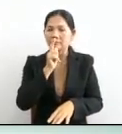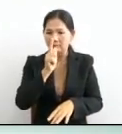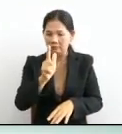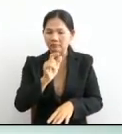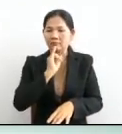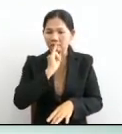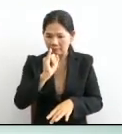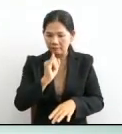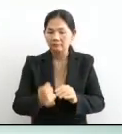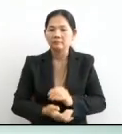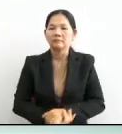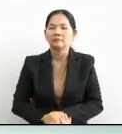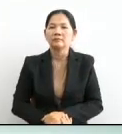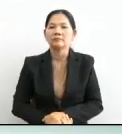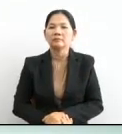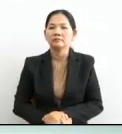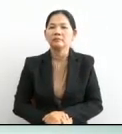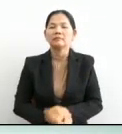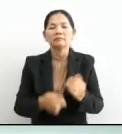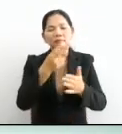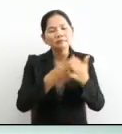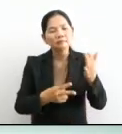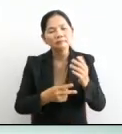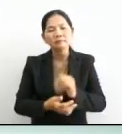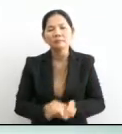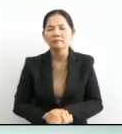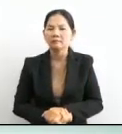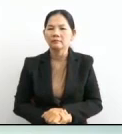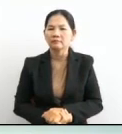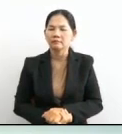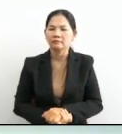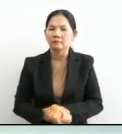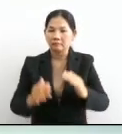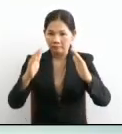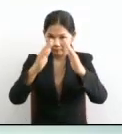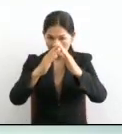con cất mơ tặng ạc nìa mớ chìa vấy ta con